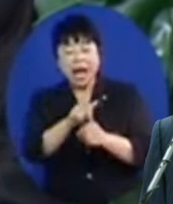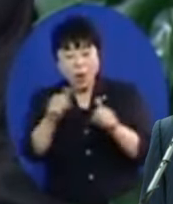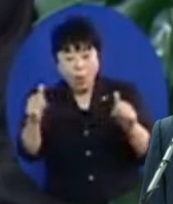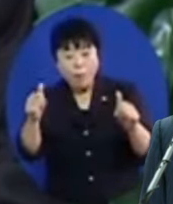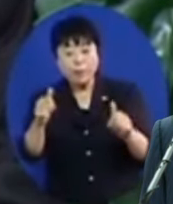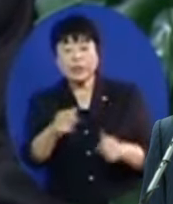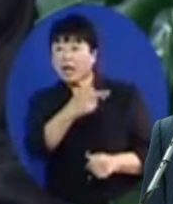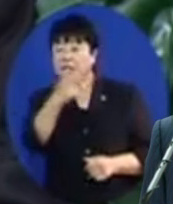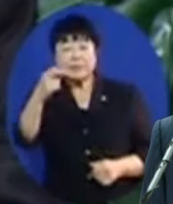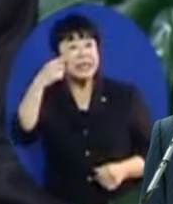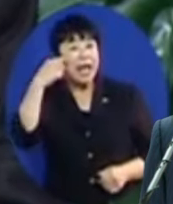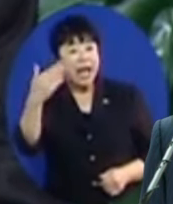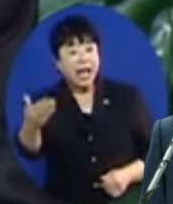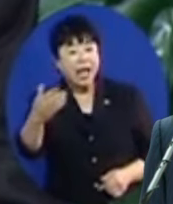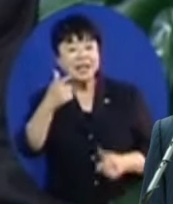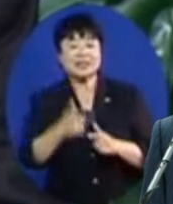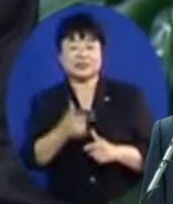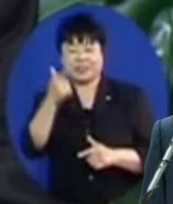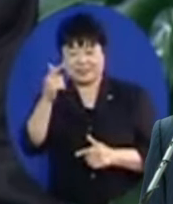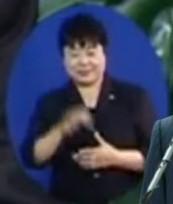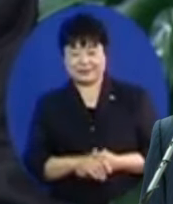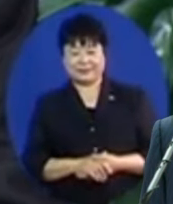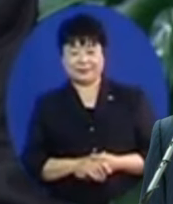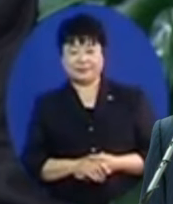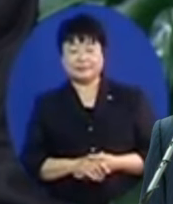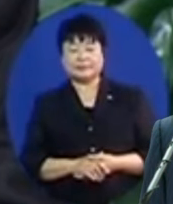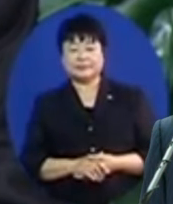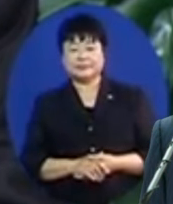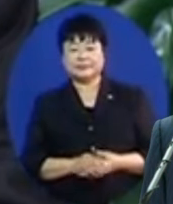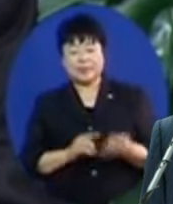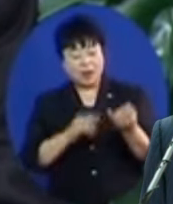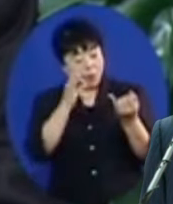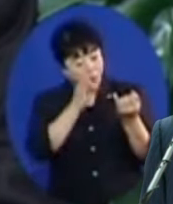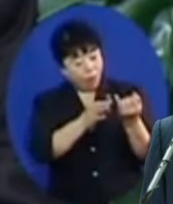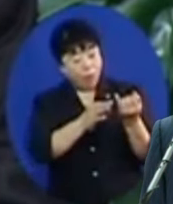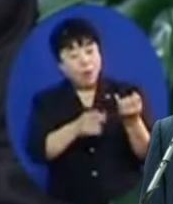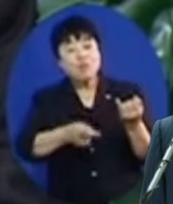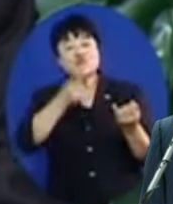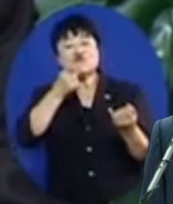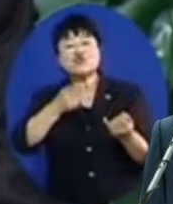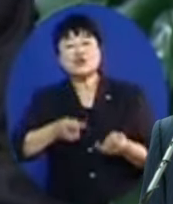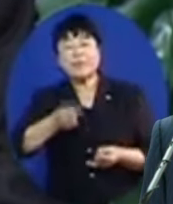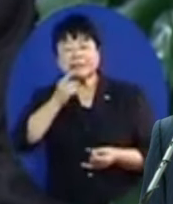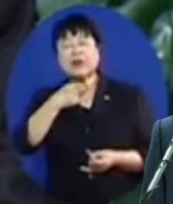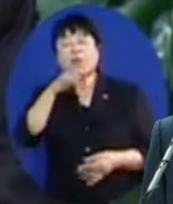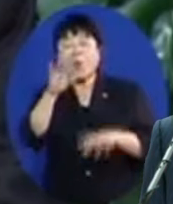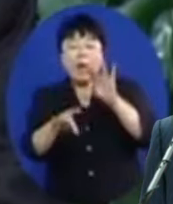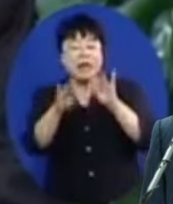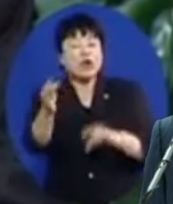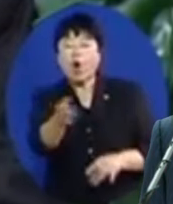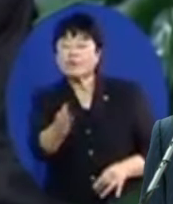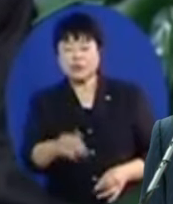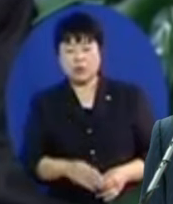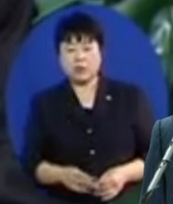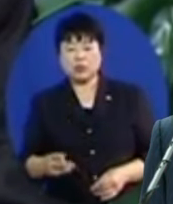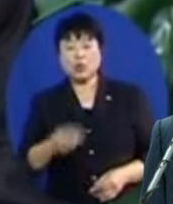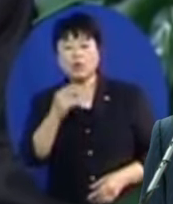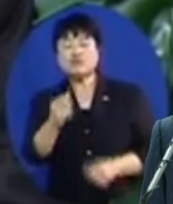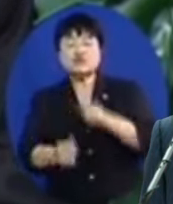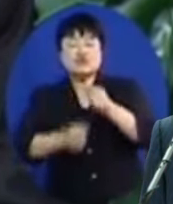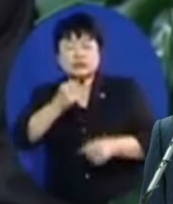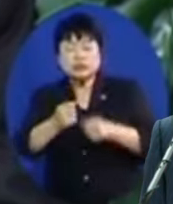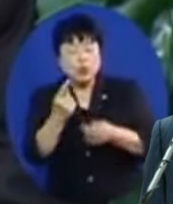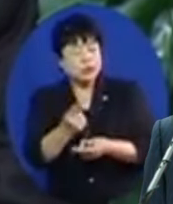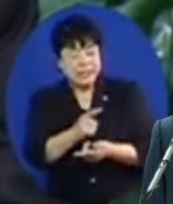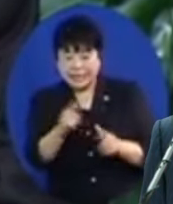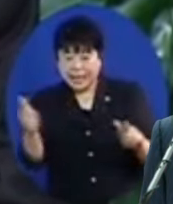크니까. 예수님께서 그 여자를 보시고, 이 물을 마시는 자는 다시 목마르지니 또 물길로 오고 또 물길로